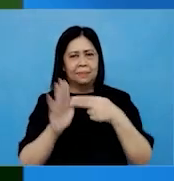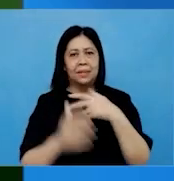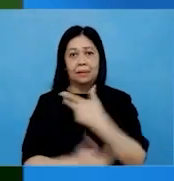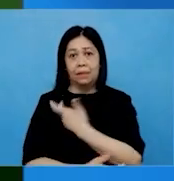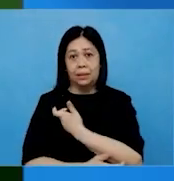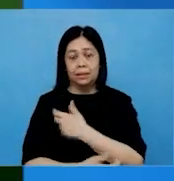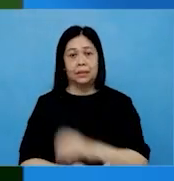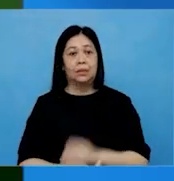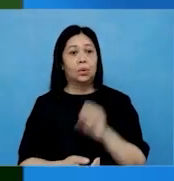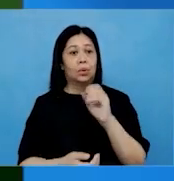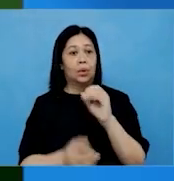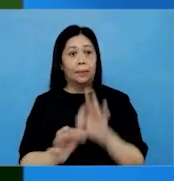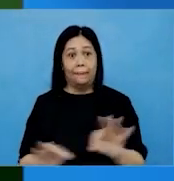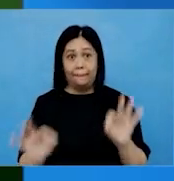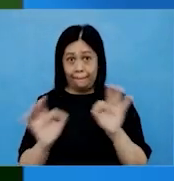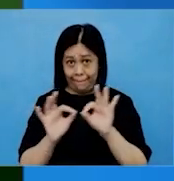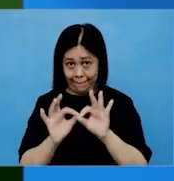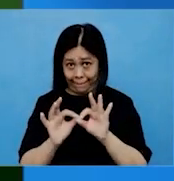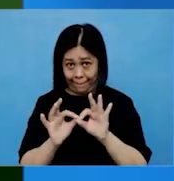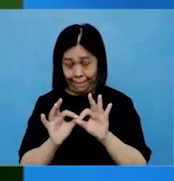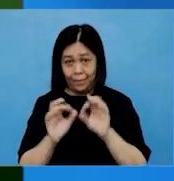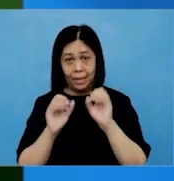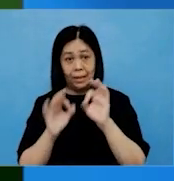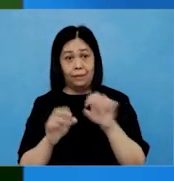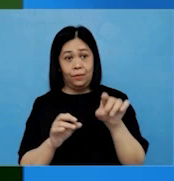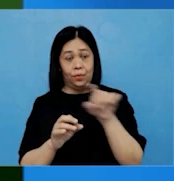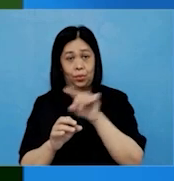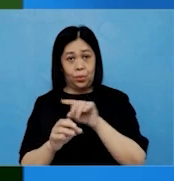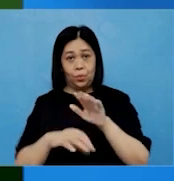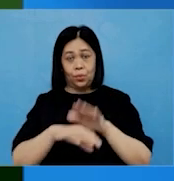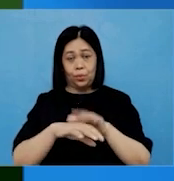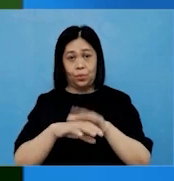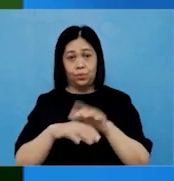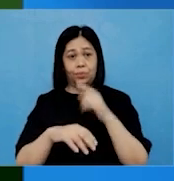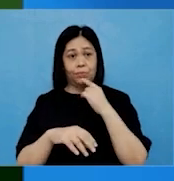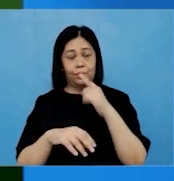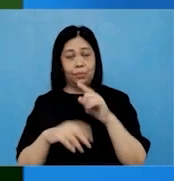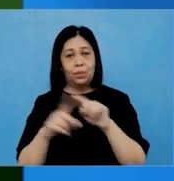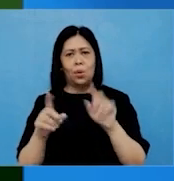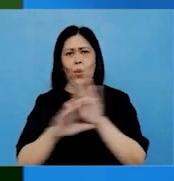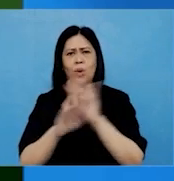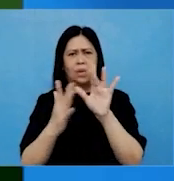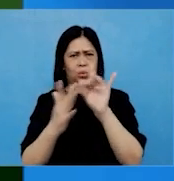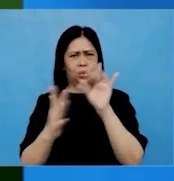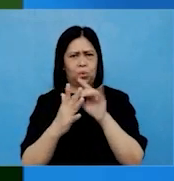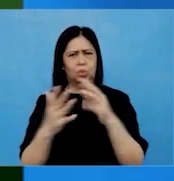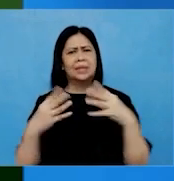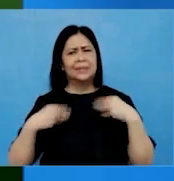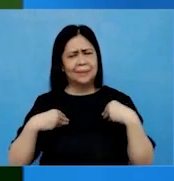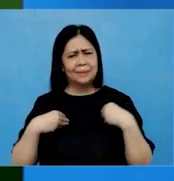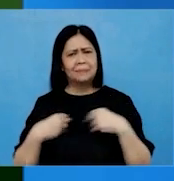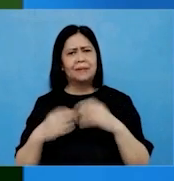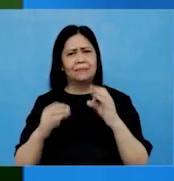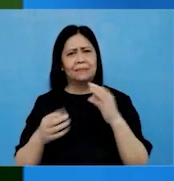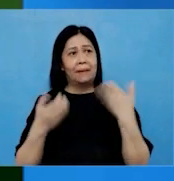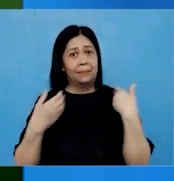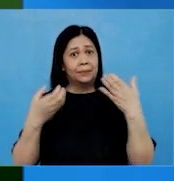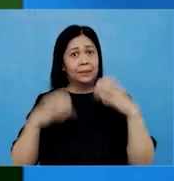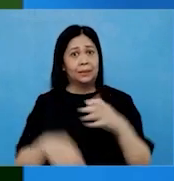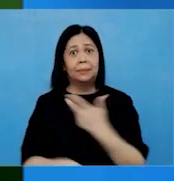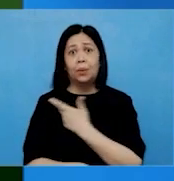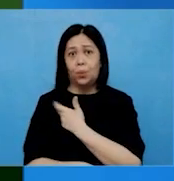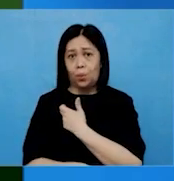nga pag naanam mo yung schedule. Kaya paalala ng alkalde, huwag nang mamili at sunggaban agad kung may pagkakataong magpabakuna dahil